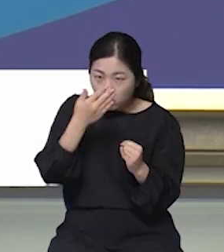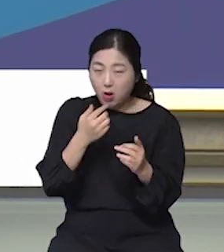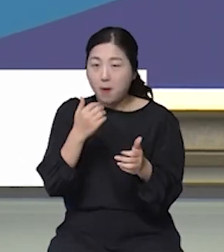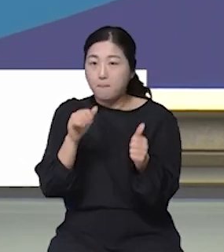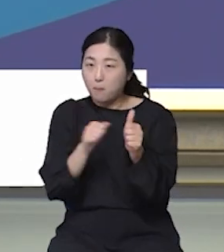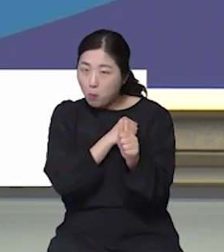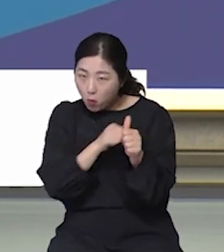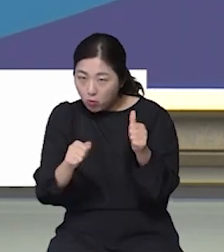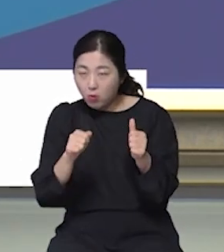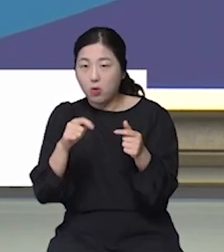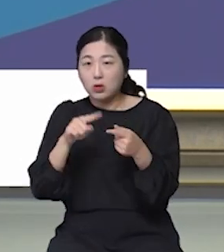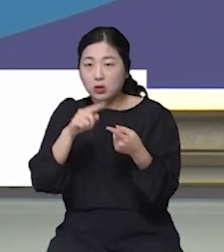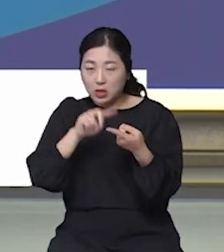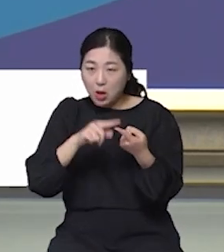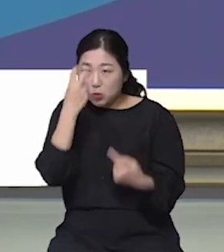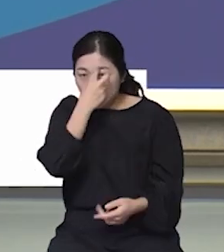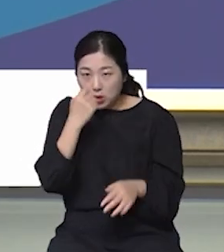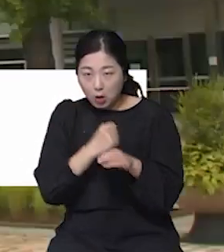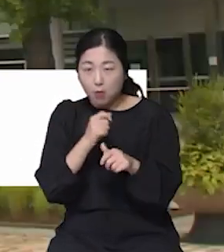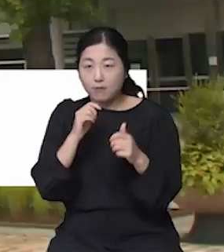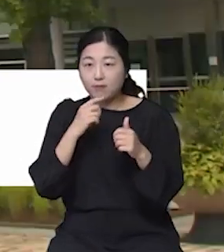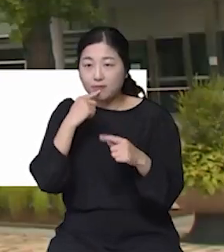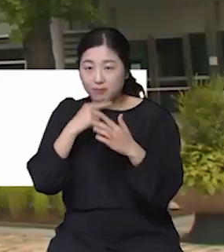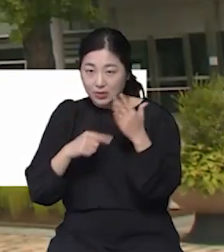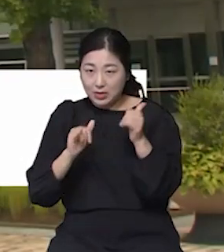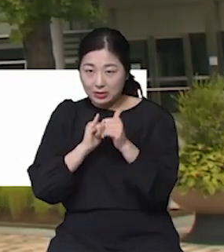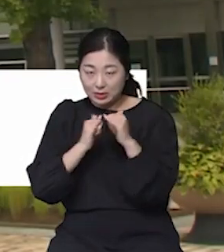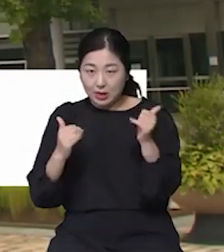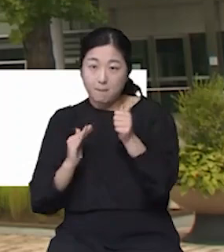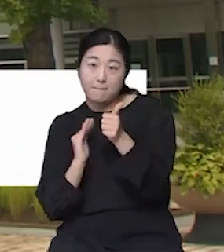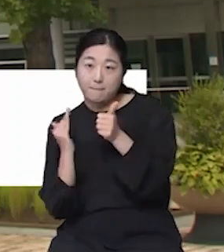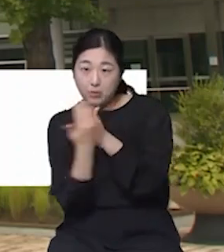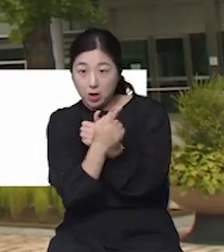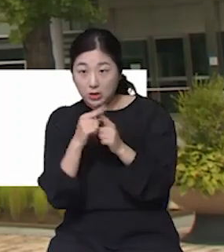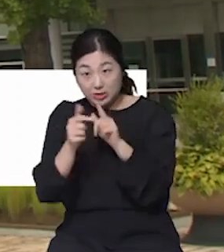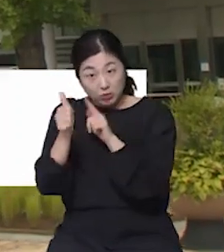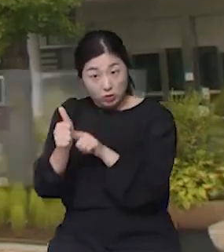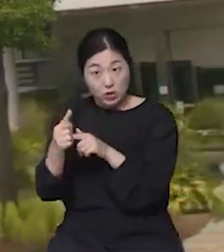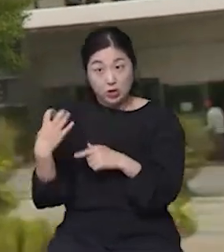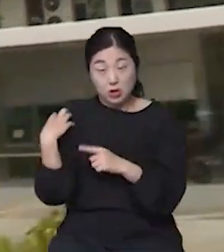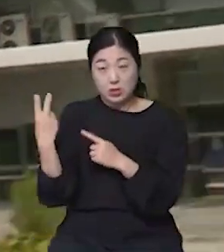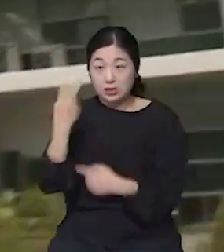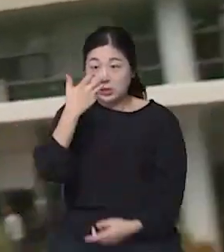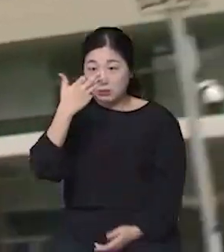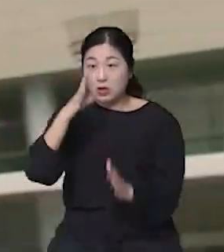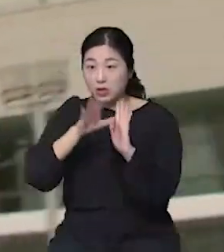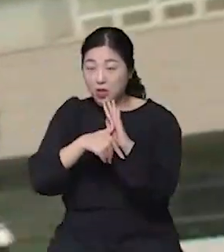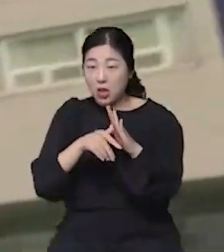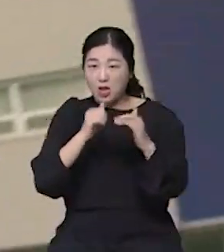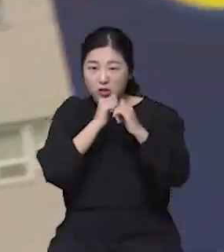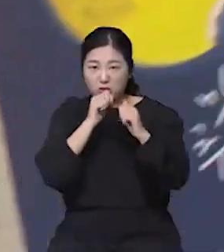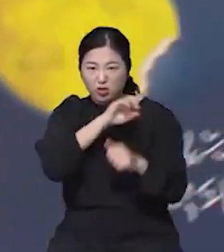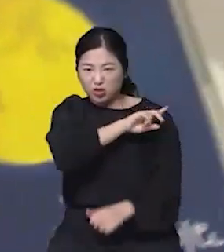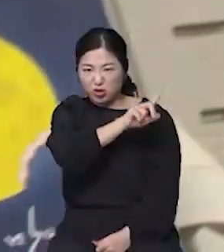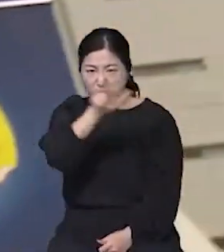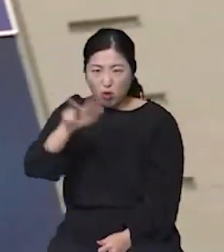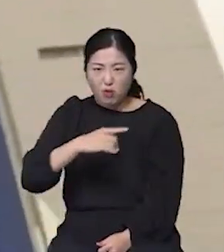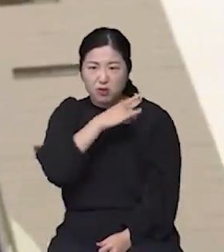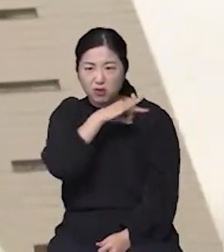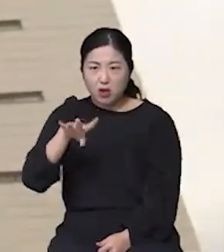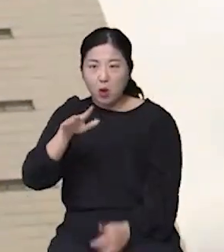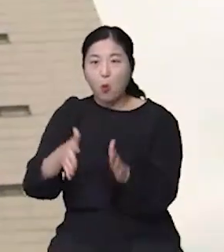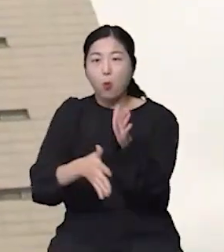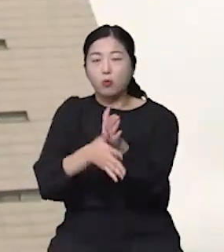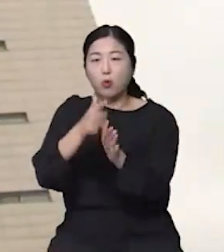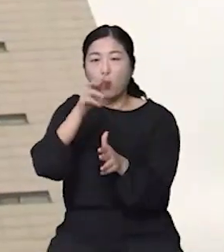상담 조사하고 피해자 보호 조치 등을 전담하는 여성인권보호관은 지난 2018년 전국 광역자치단체 중 광주에